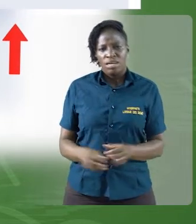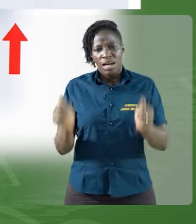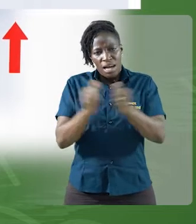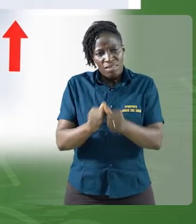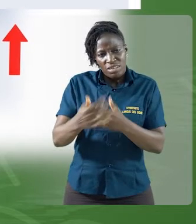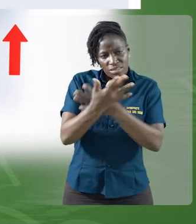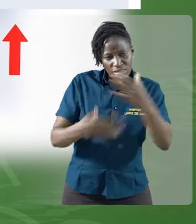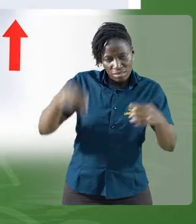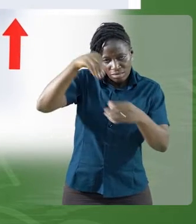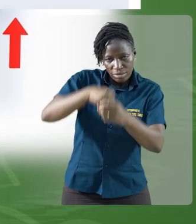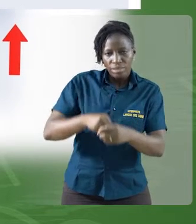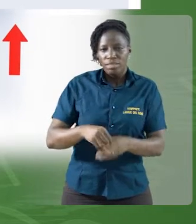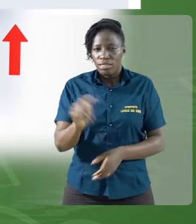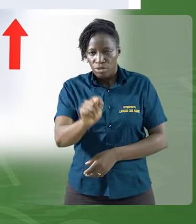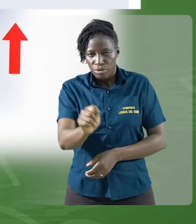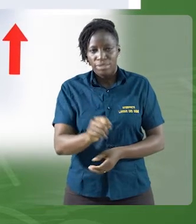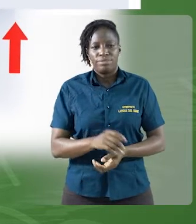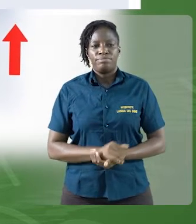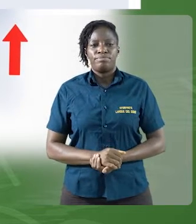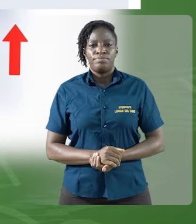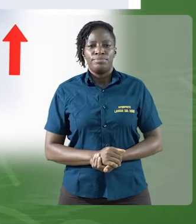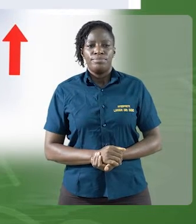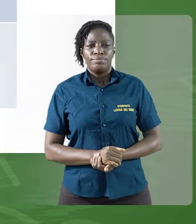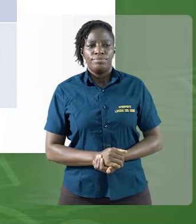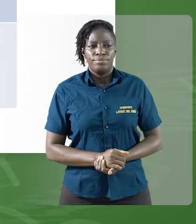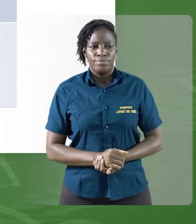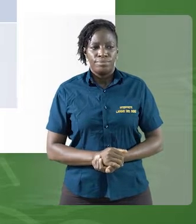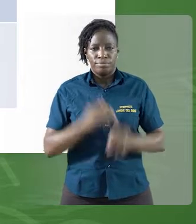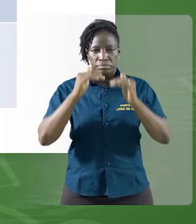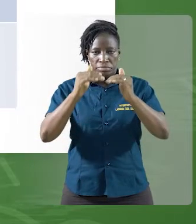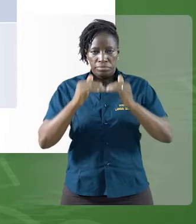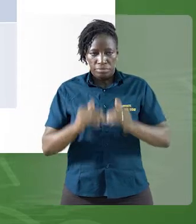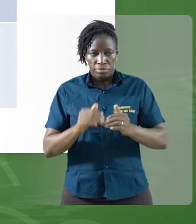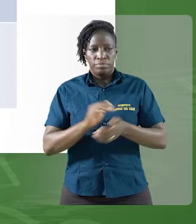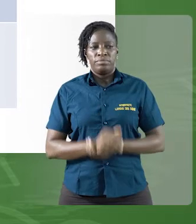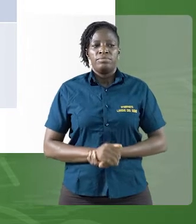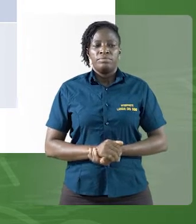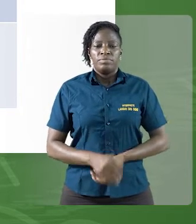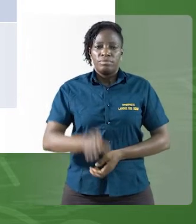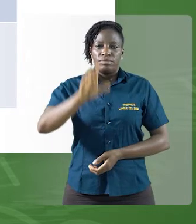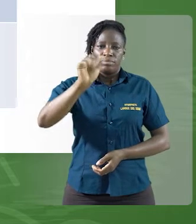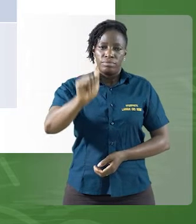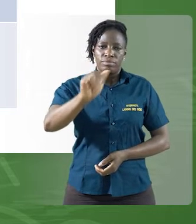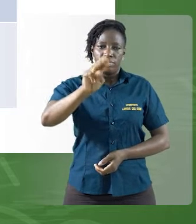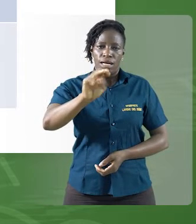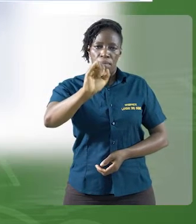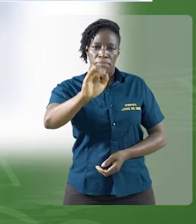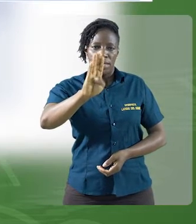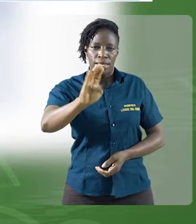la présence de sang dans les urines. La troisième ligne de notre tableau